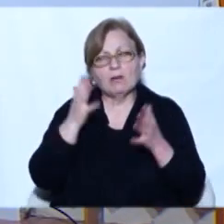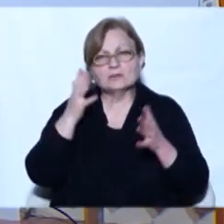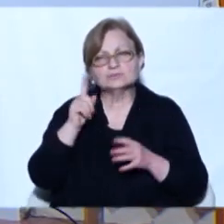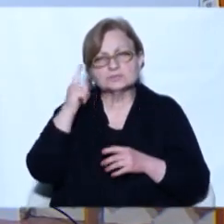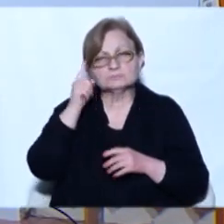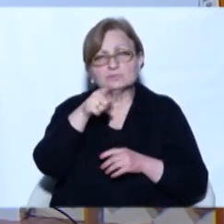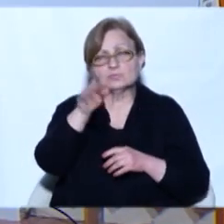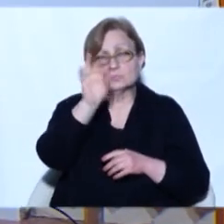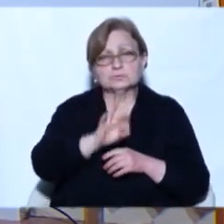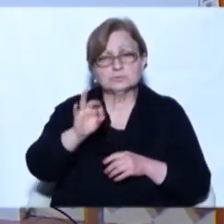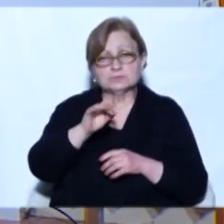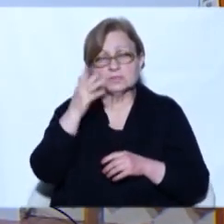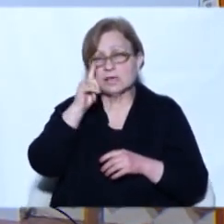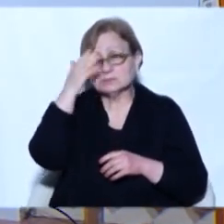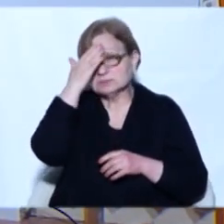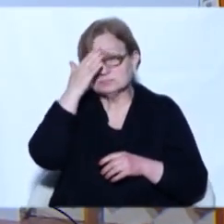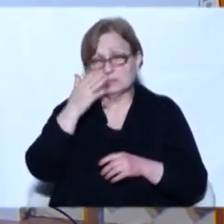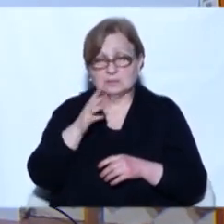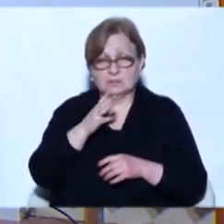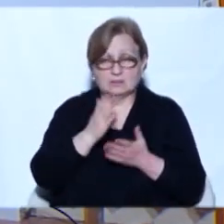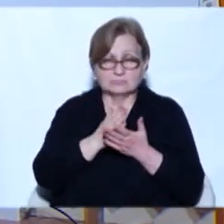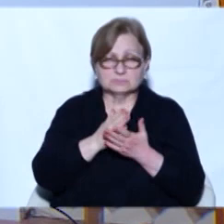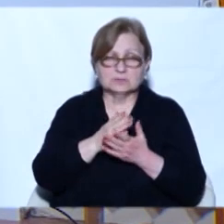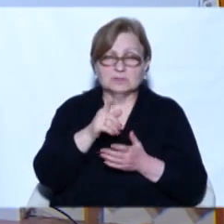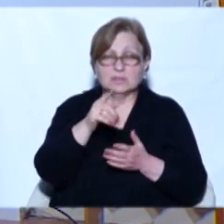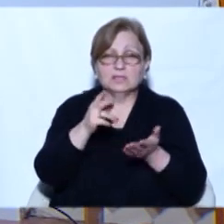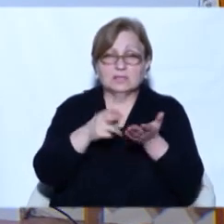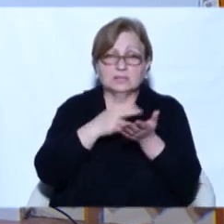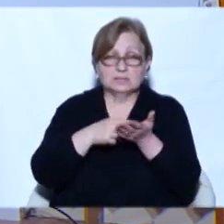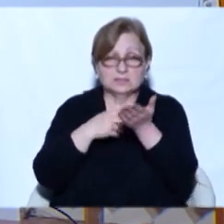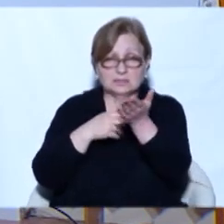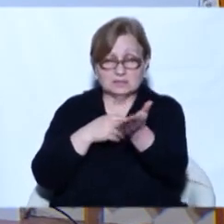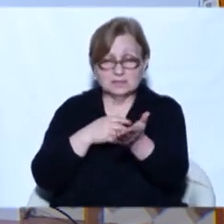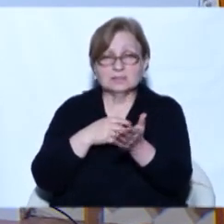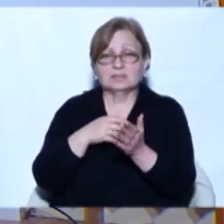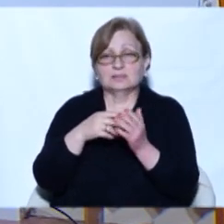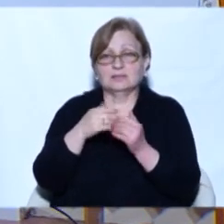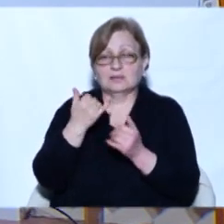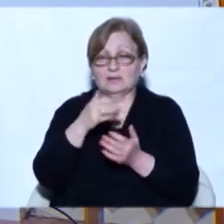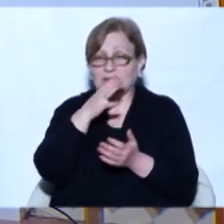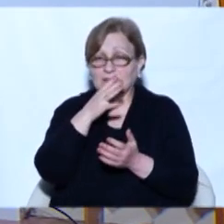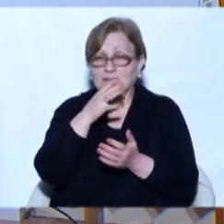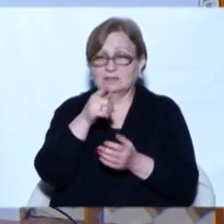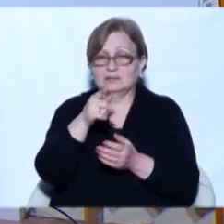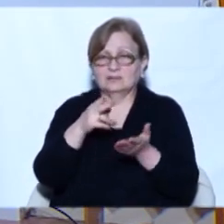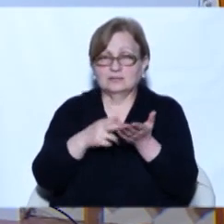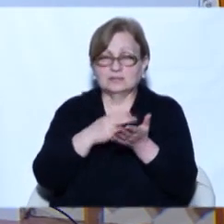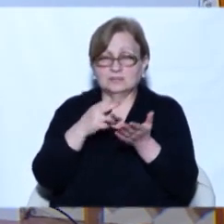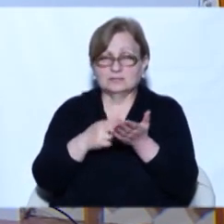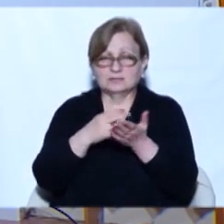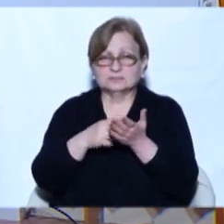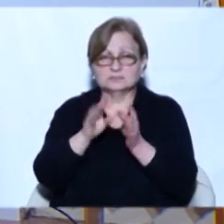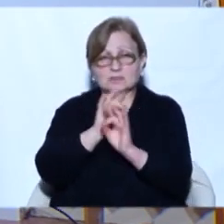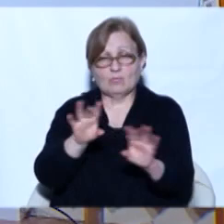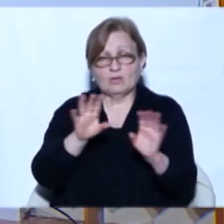შემდგომ. აი ეს წიგნი, როგორც დაკპირდი გაკვეთილის თავში, დრო დადგა, რომ თვითონ გიამბოს რა